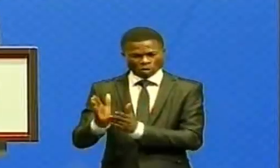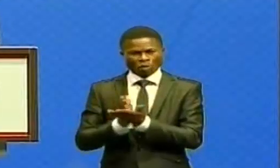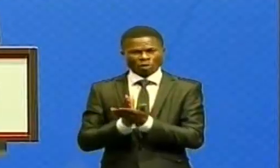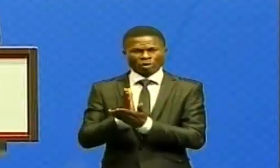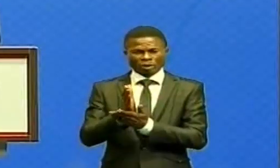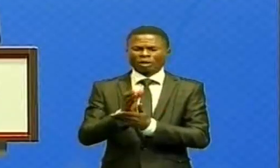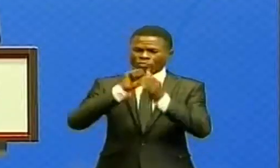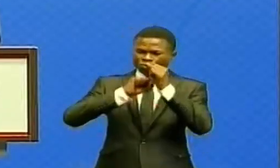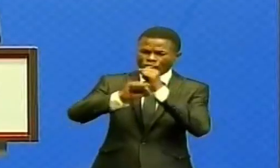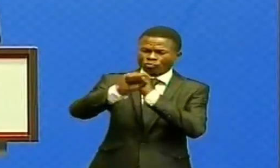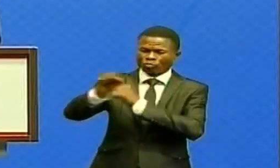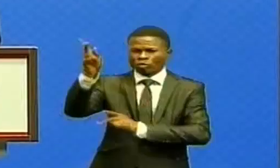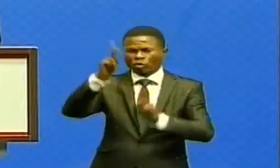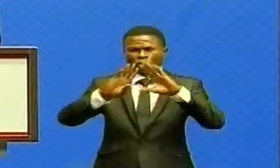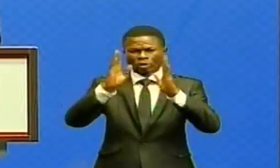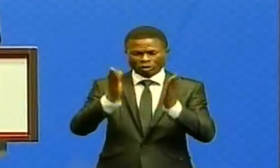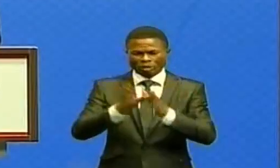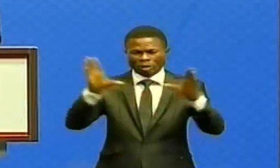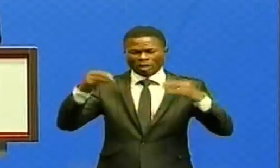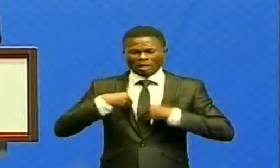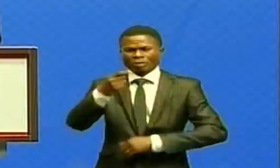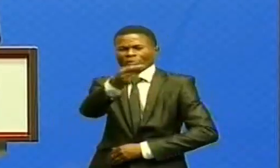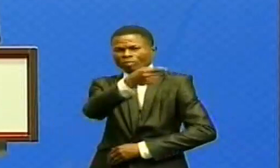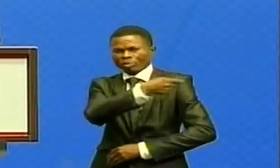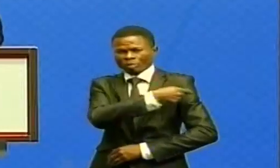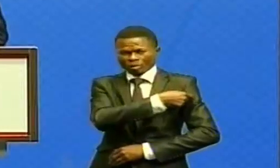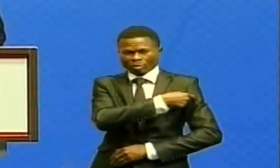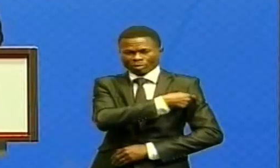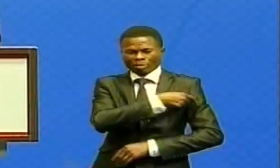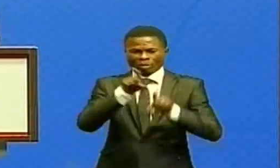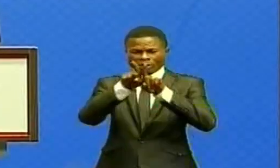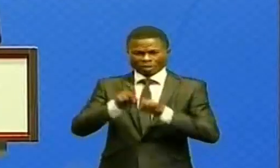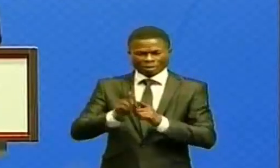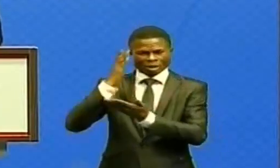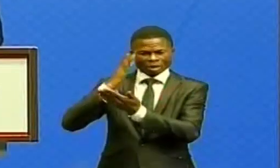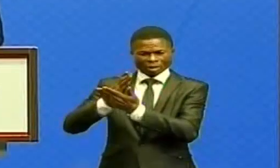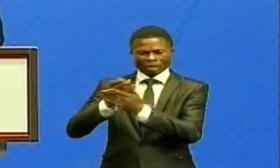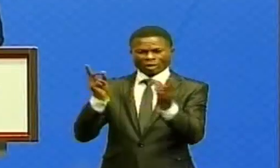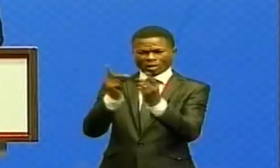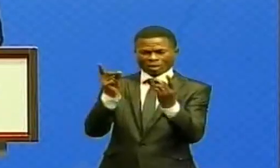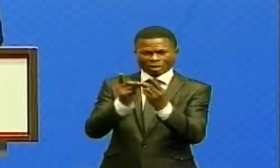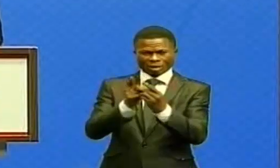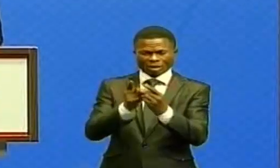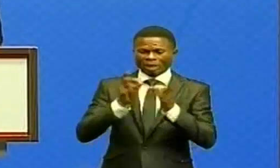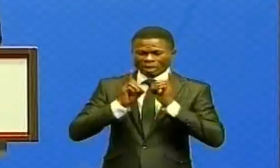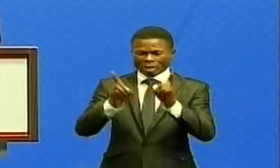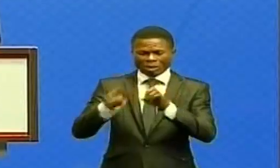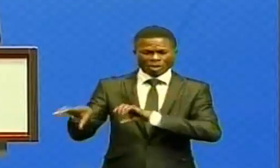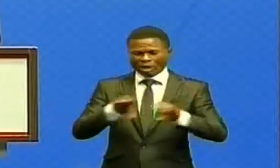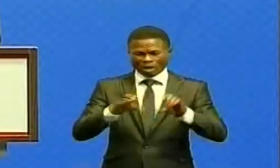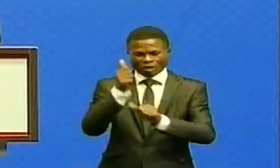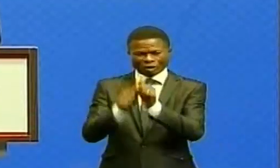pour sensibiliser la population à la vaccination et à limiter les contacts, notamment dans leurs audiences et dans leurs